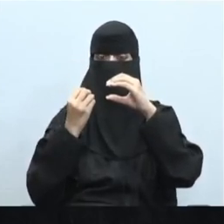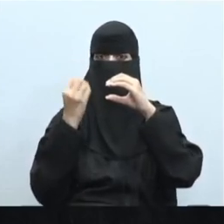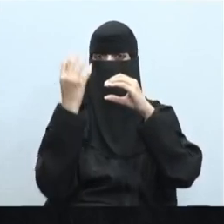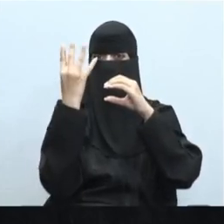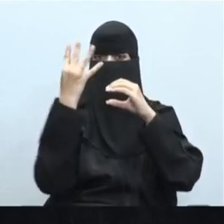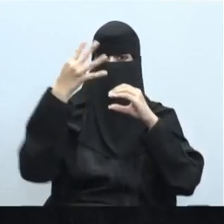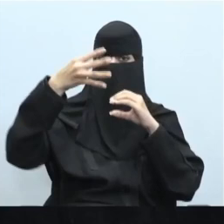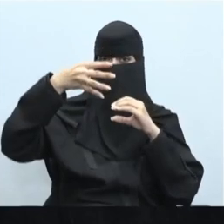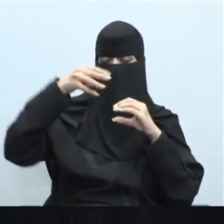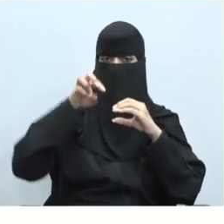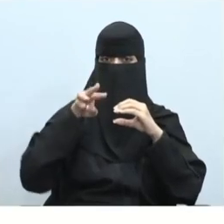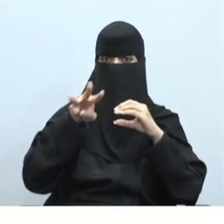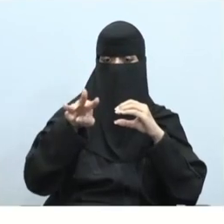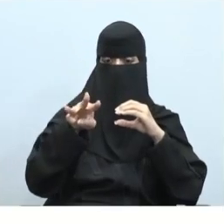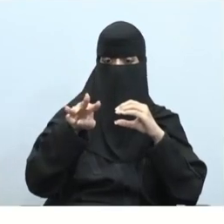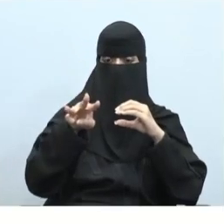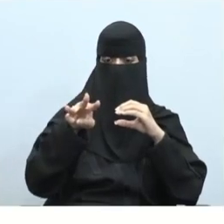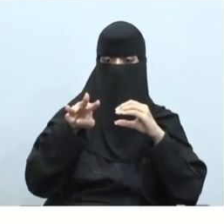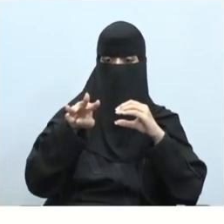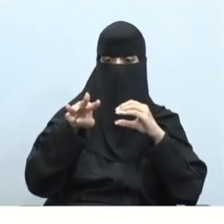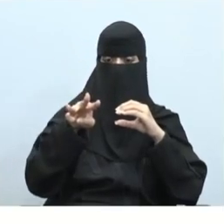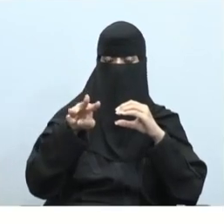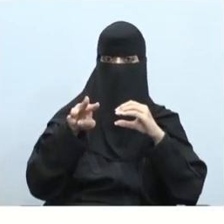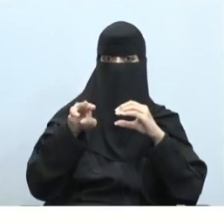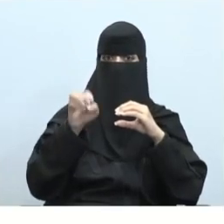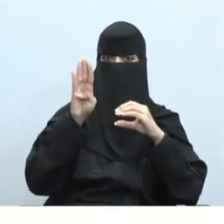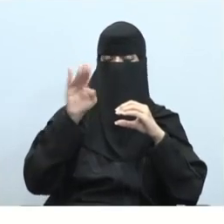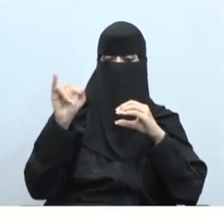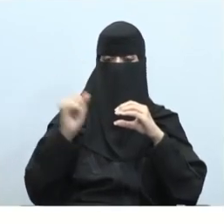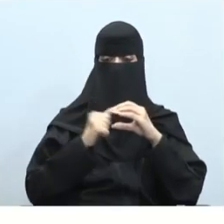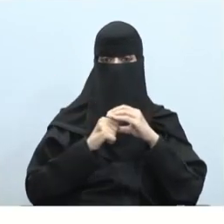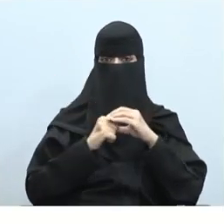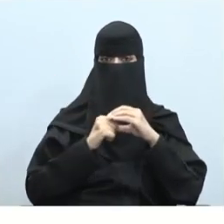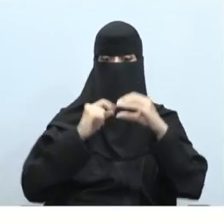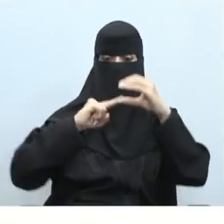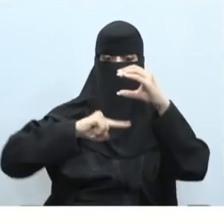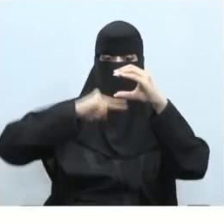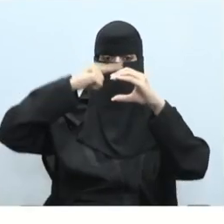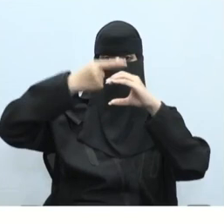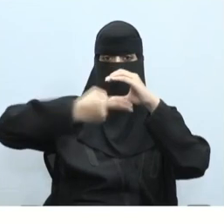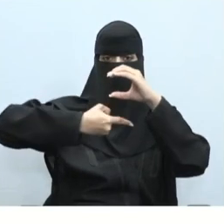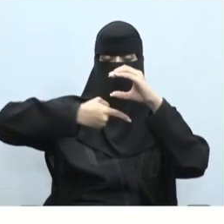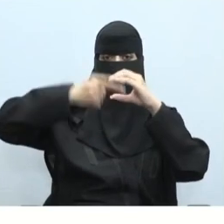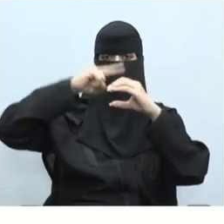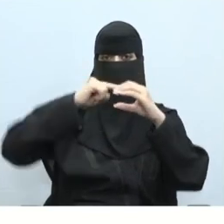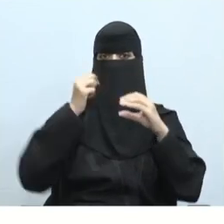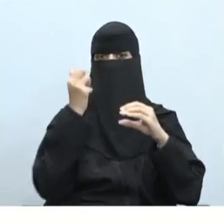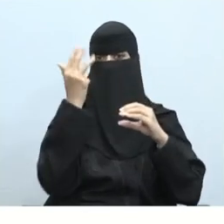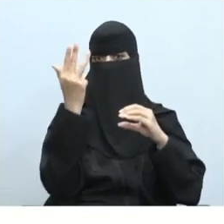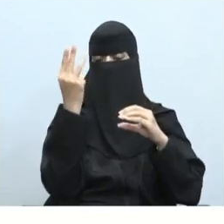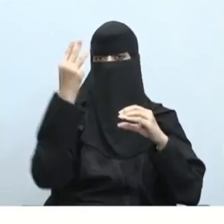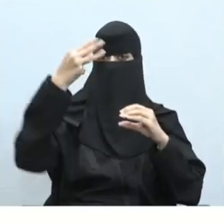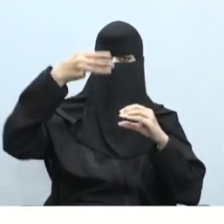40 الف واربعين الف كيلو متر والمحيط القطبي 39